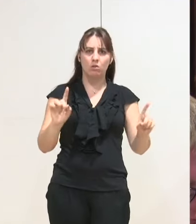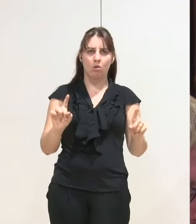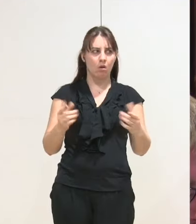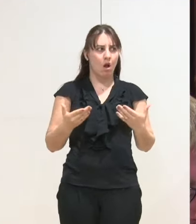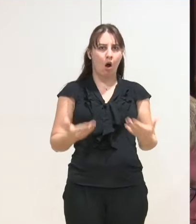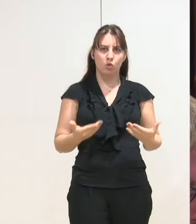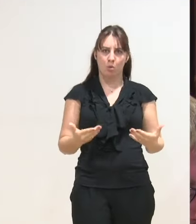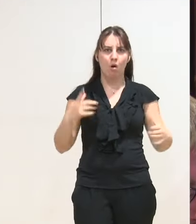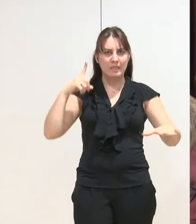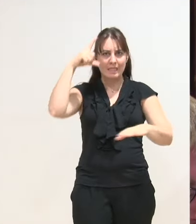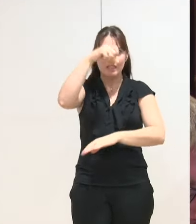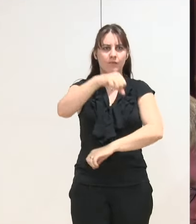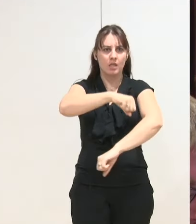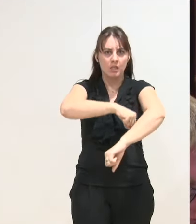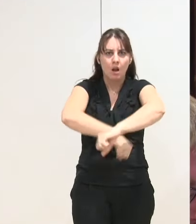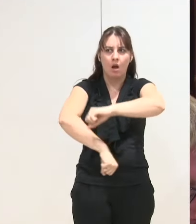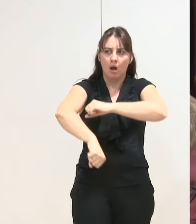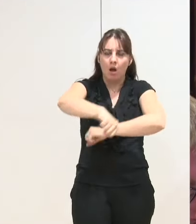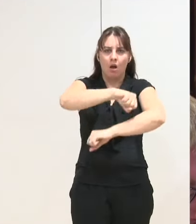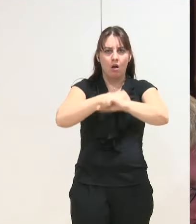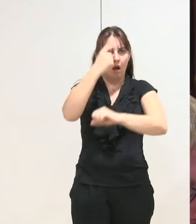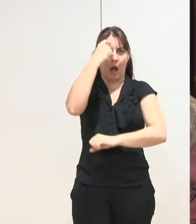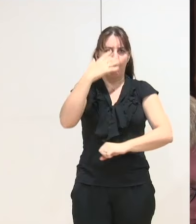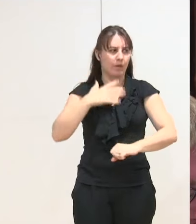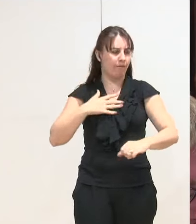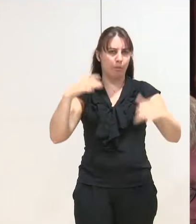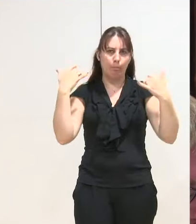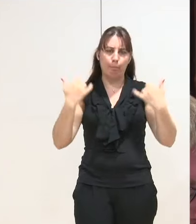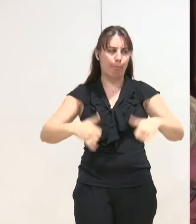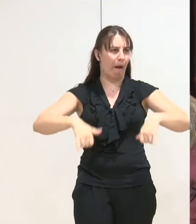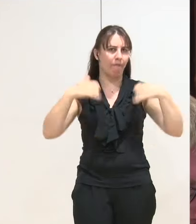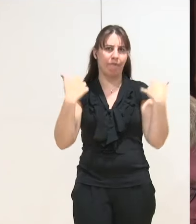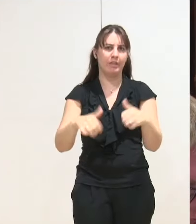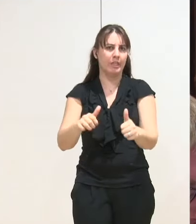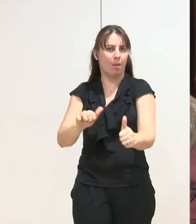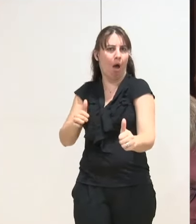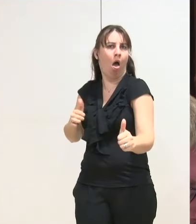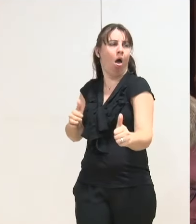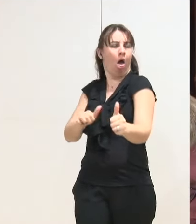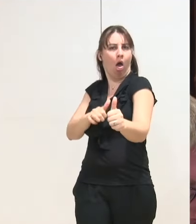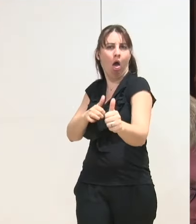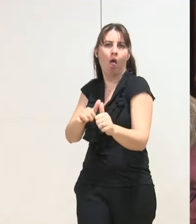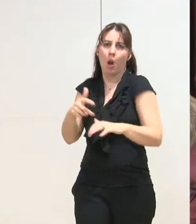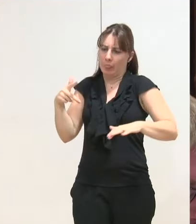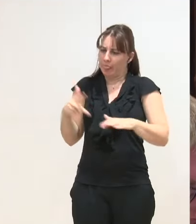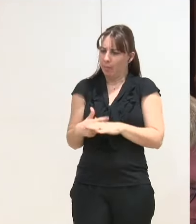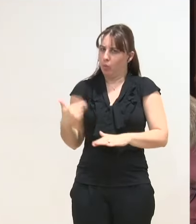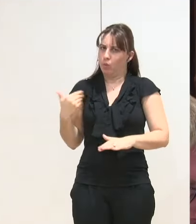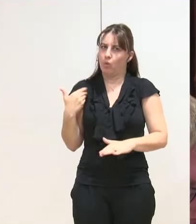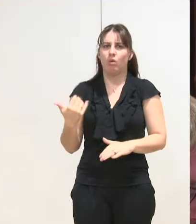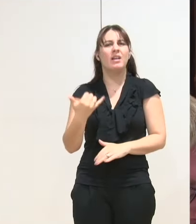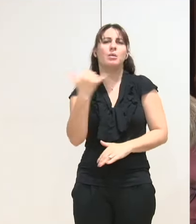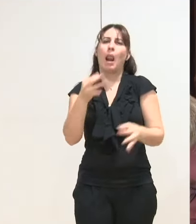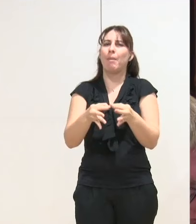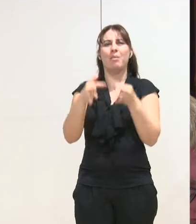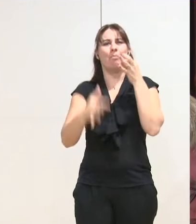faire il nous semble que nous en sommes loin nous ne faisons que commencer n'en tirons pas de bilan